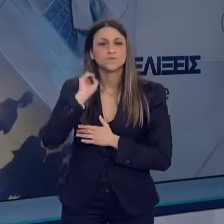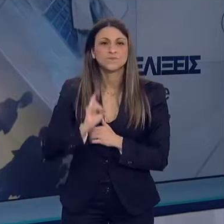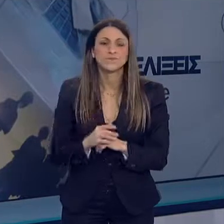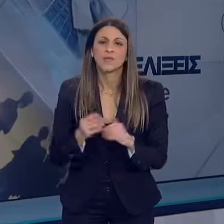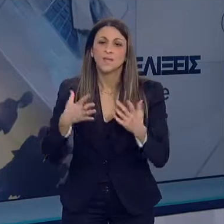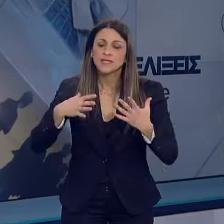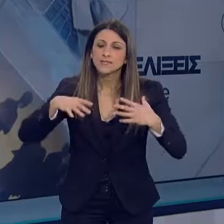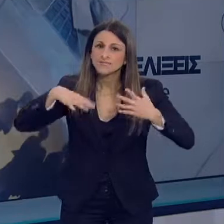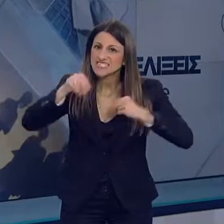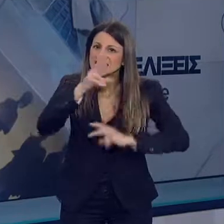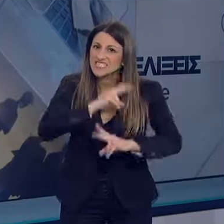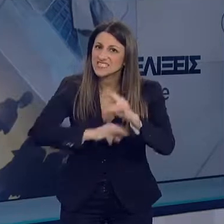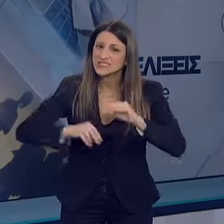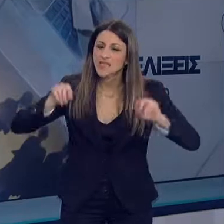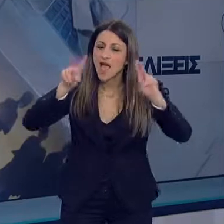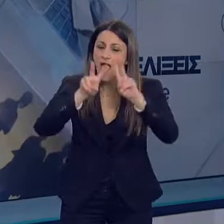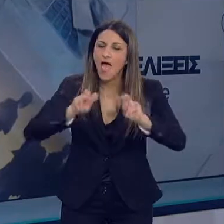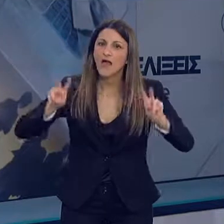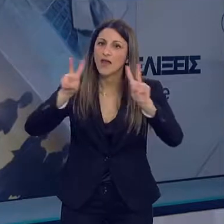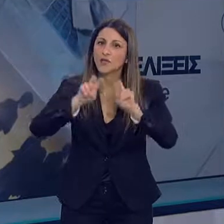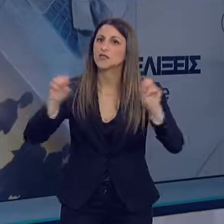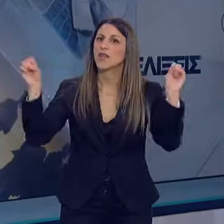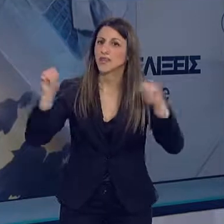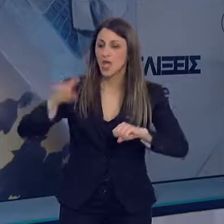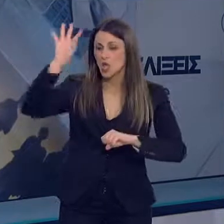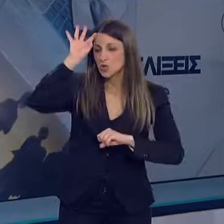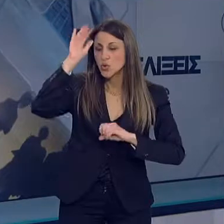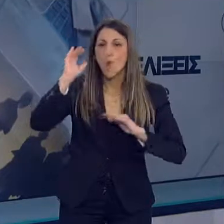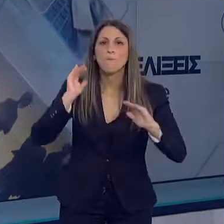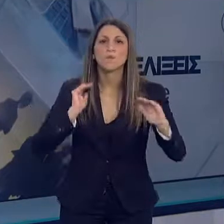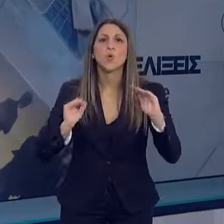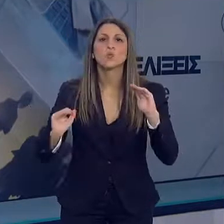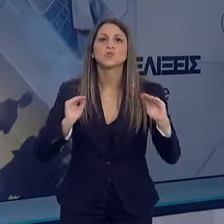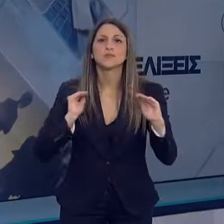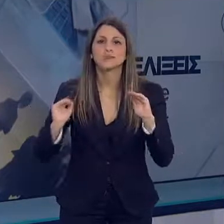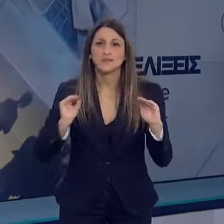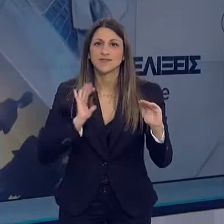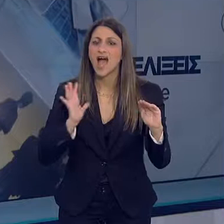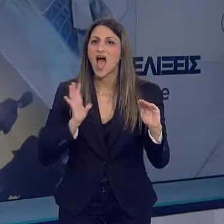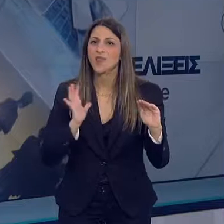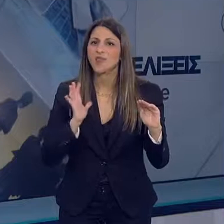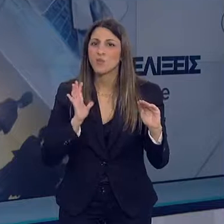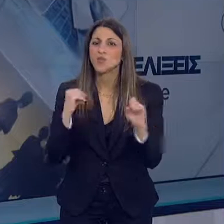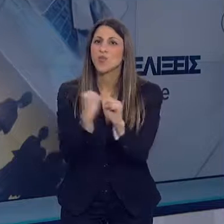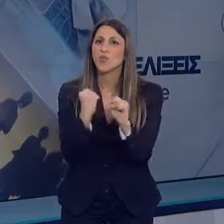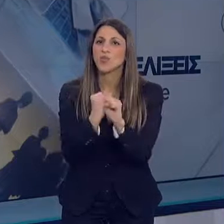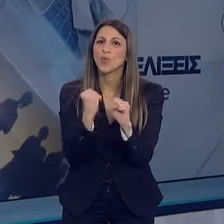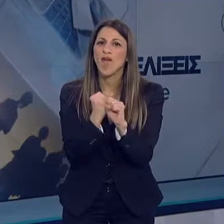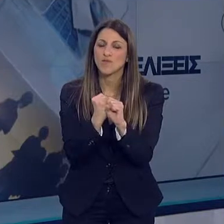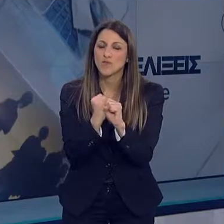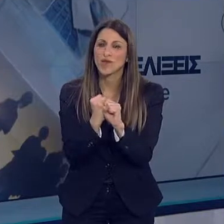ο έλεγχος, ο μαζικός έλεγχος, ώστε να προστατεύσεις ακόμα περισσότερο αυτούς που είναι στην πρώτη γραμμή και τις ευπαθείς